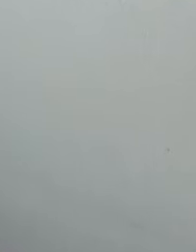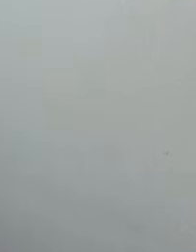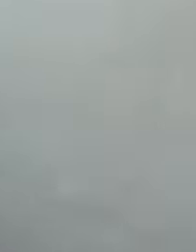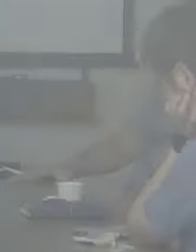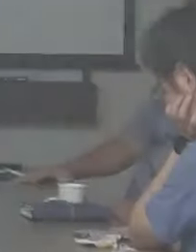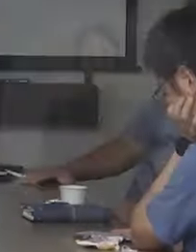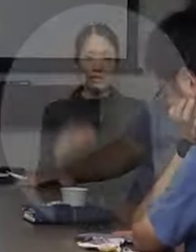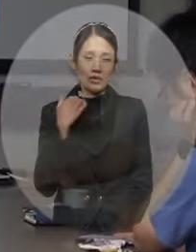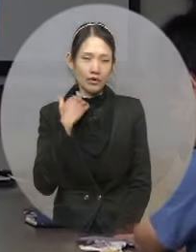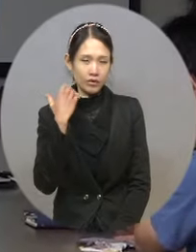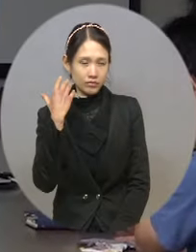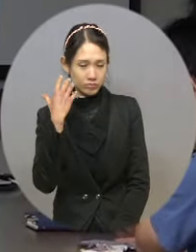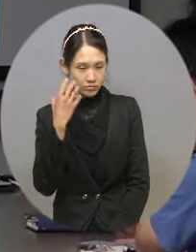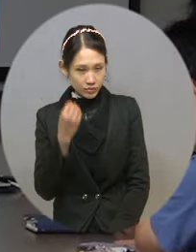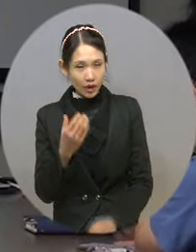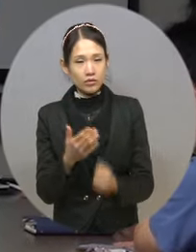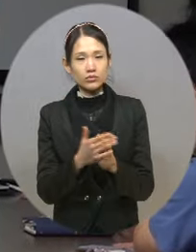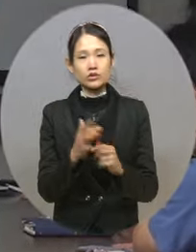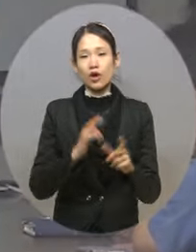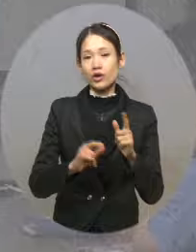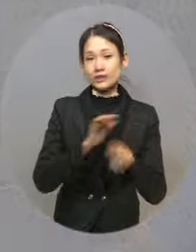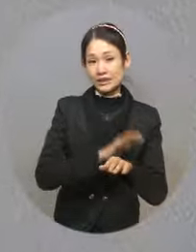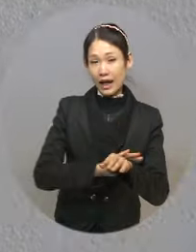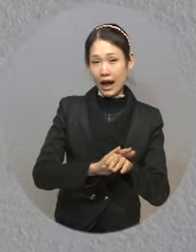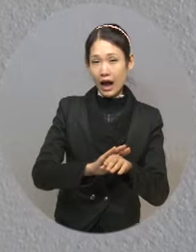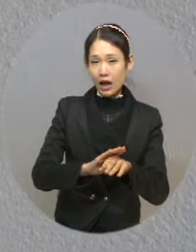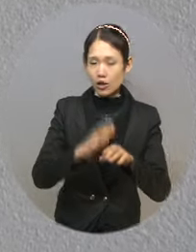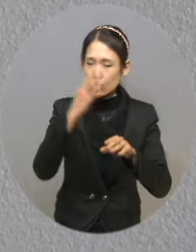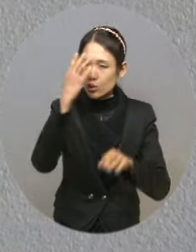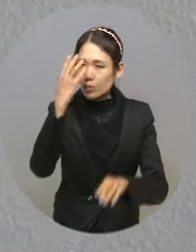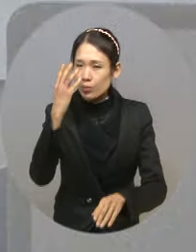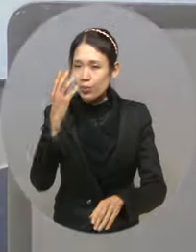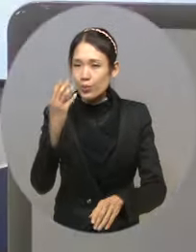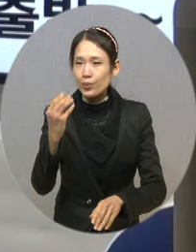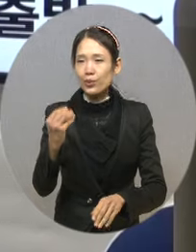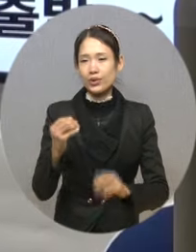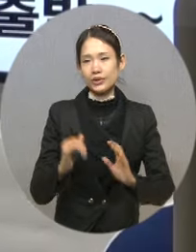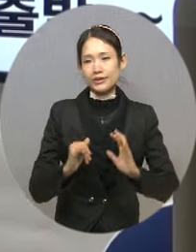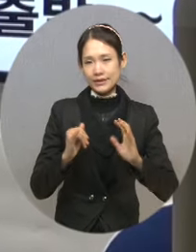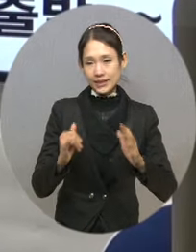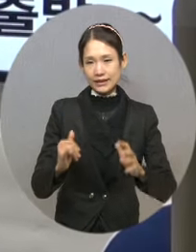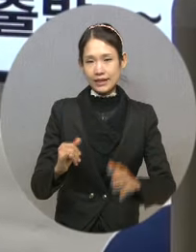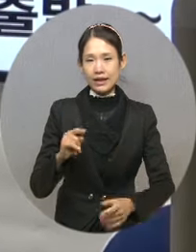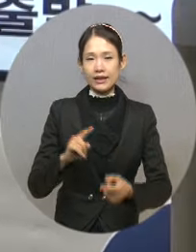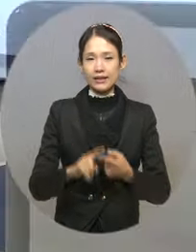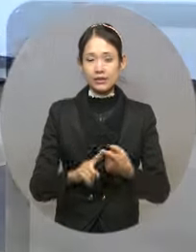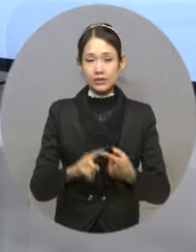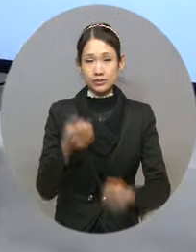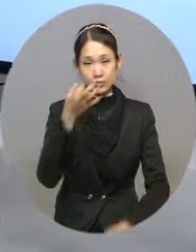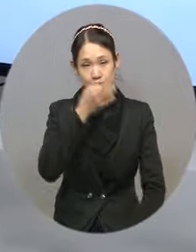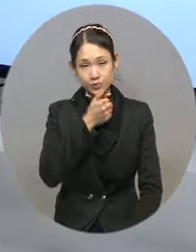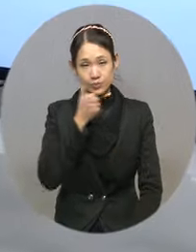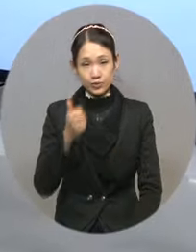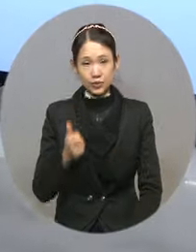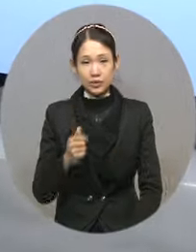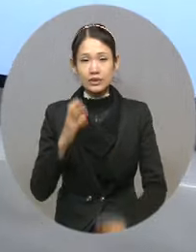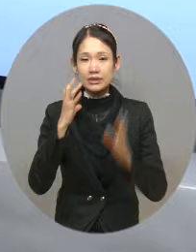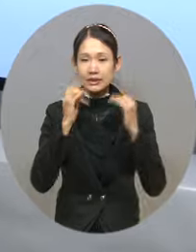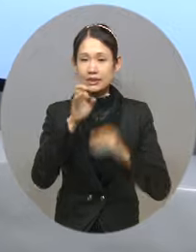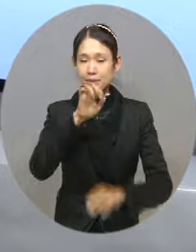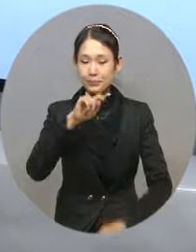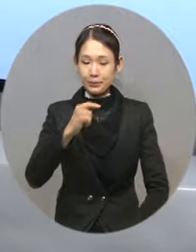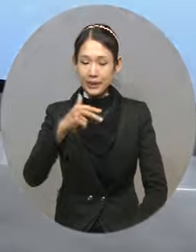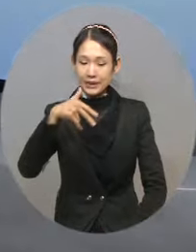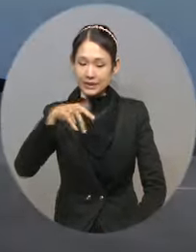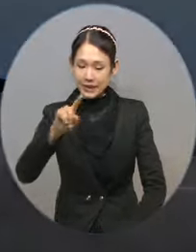보이지 않기 때문에 더 잘 보이는 세상이 여기 있습니다. 오늘 김민재 씨의 세상으로 함께